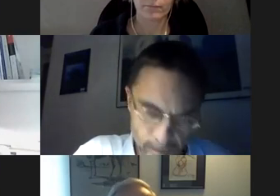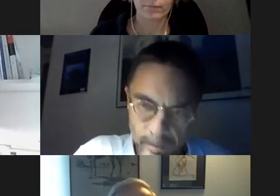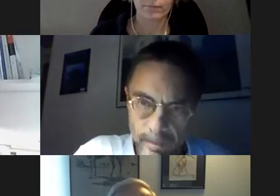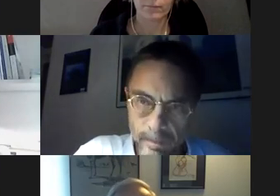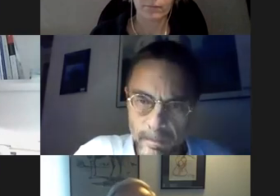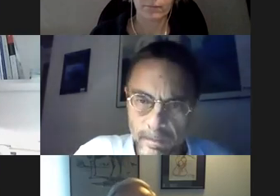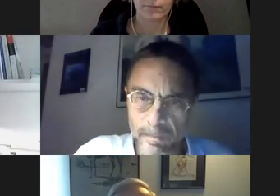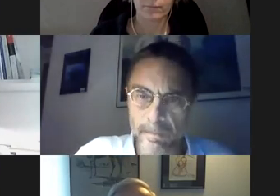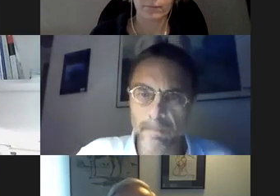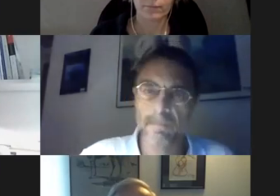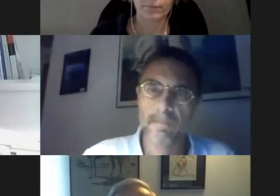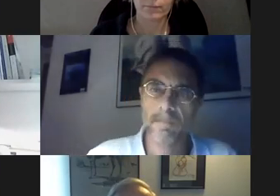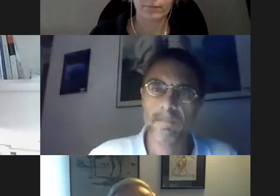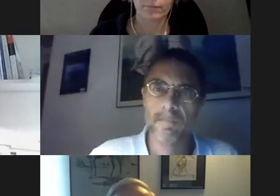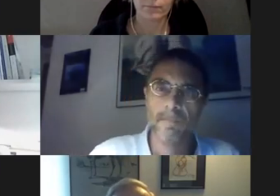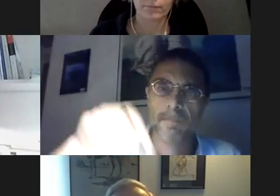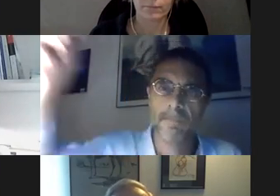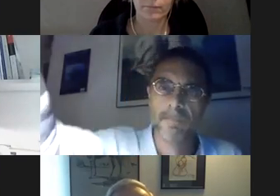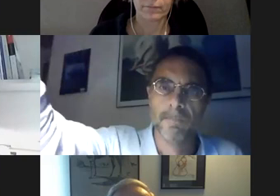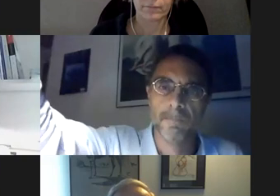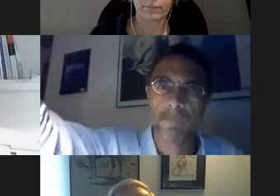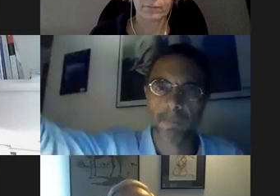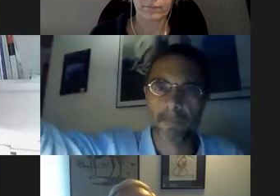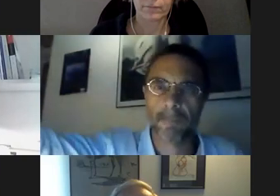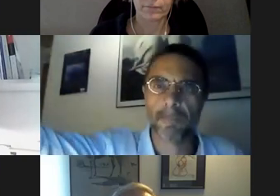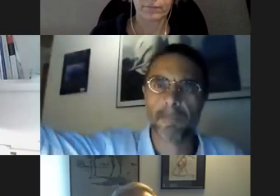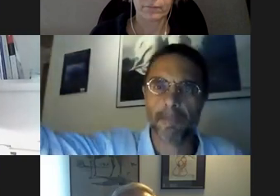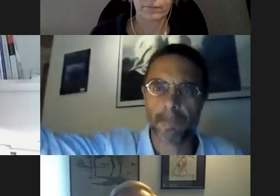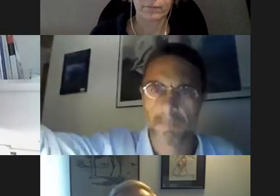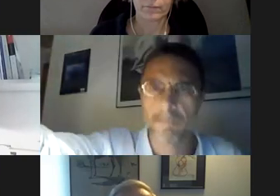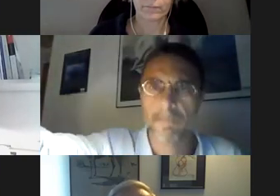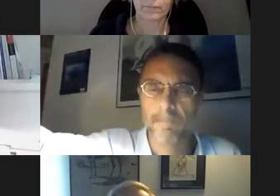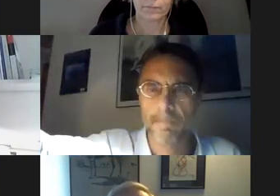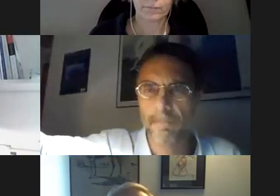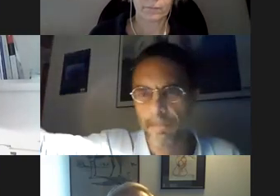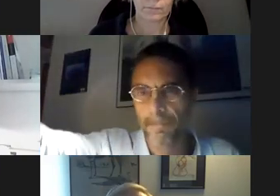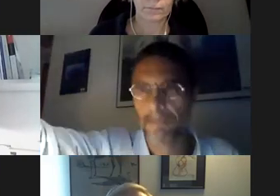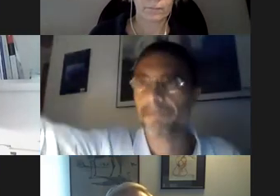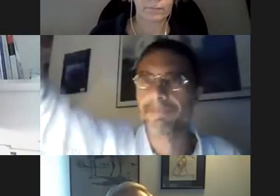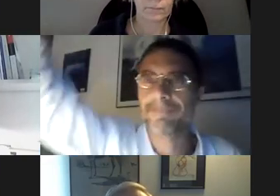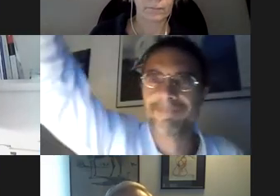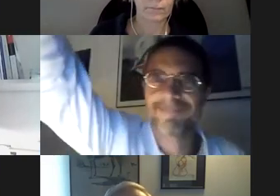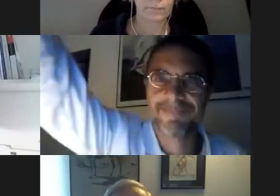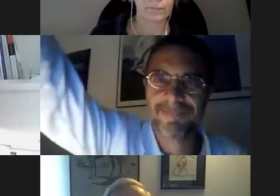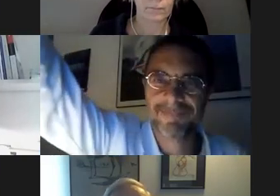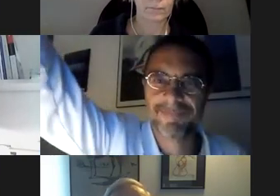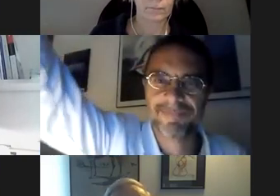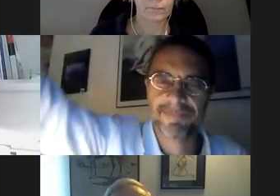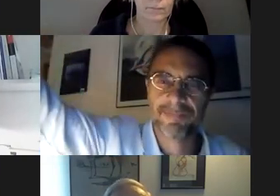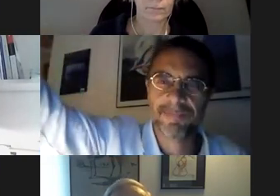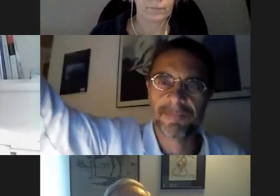parte che assume che a volte è palesemente comica ma questo è un altro aspetto